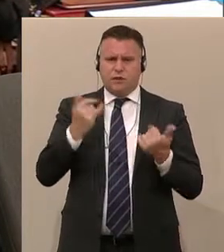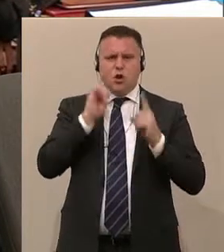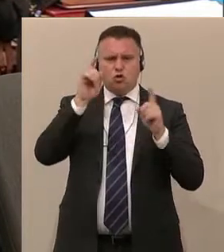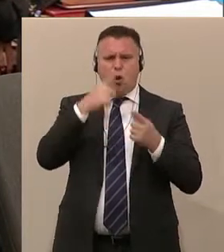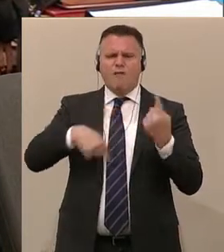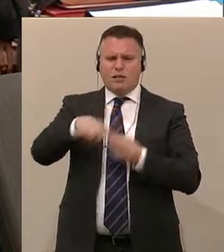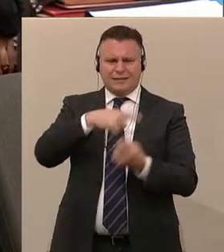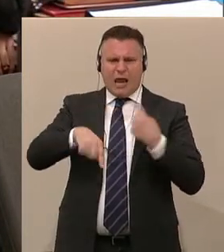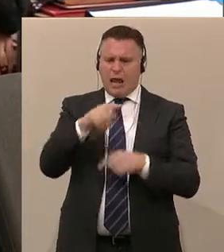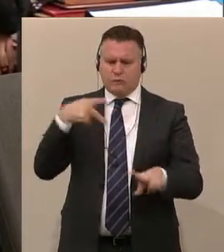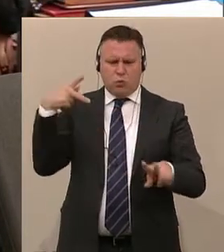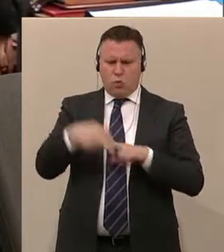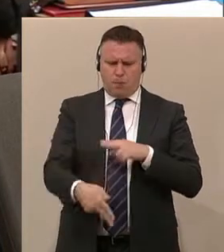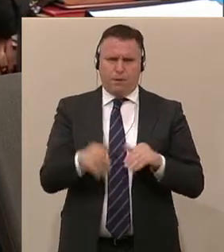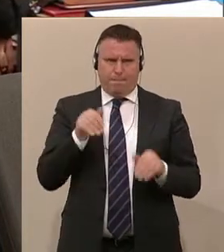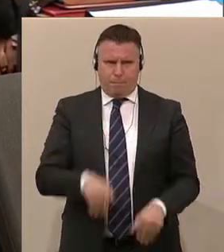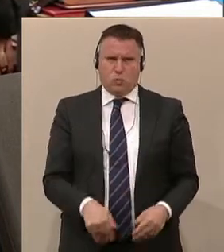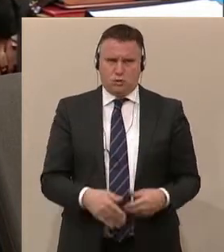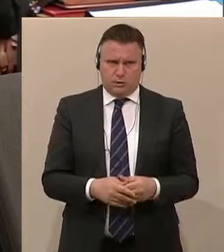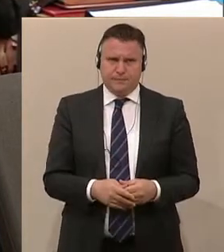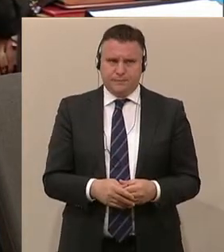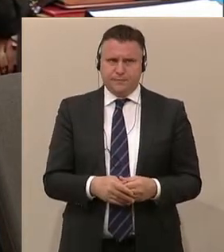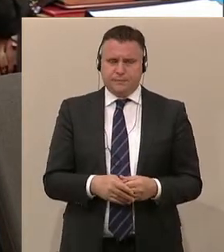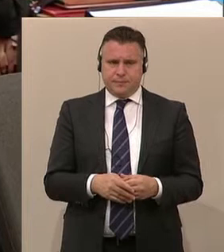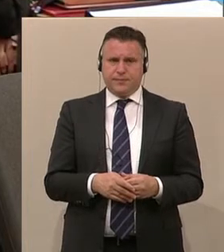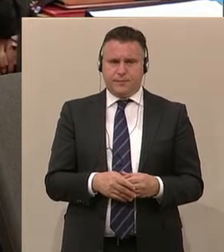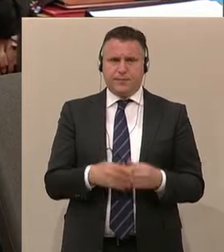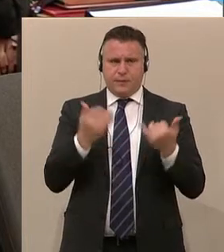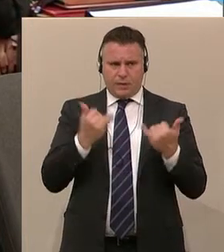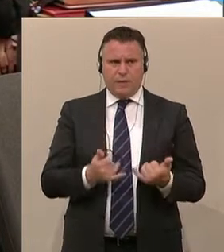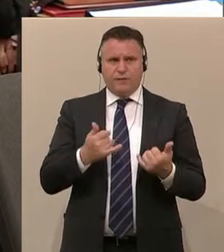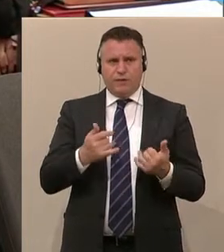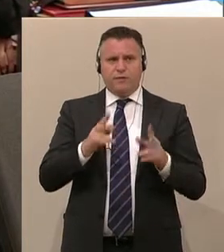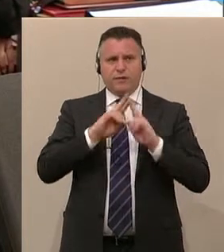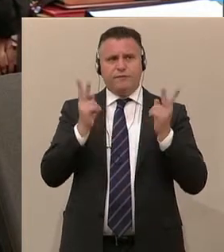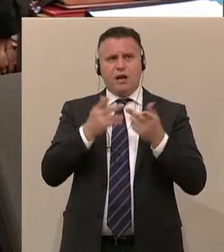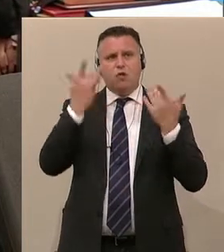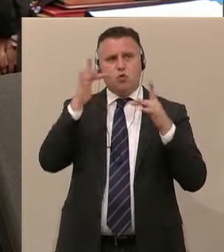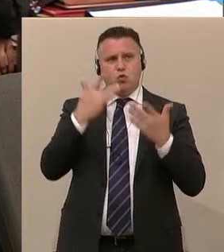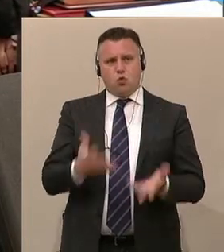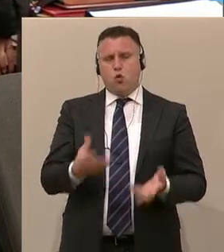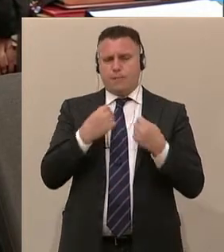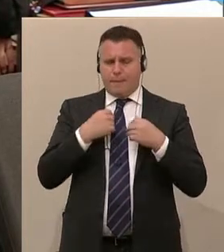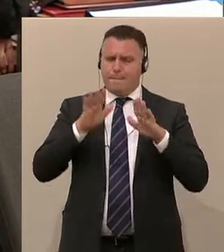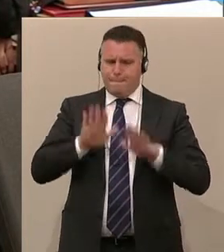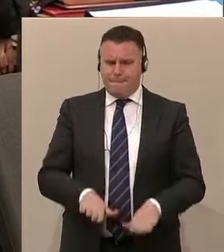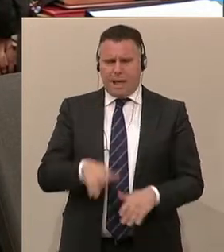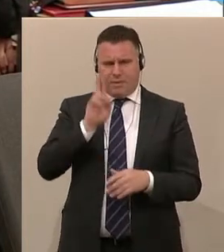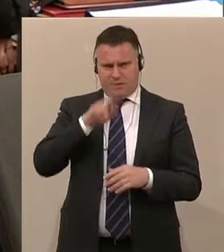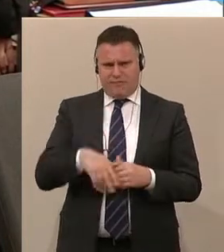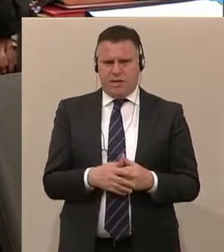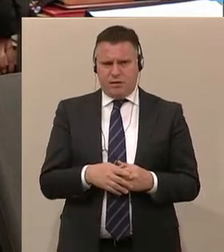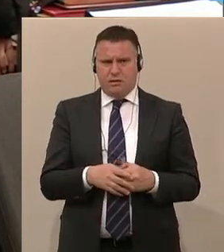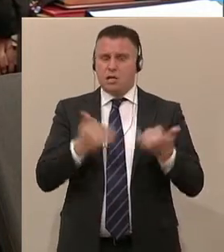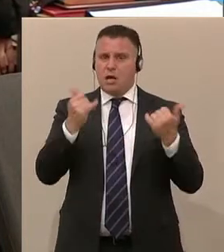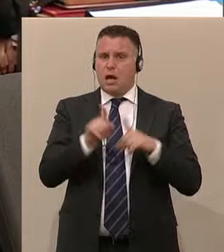wir durchbrechen, um die Möglichkeit zu wahren, dass der Weltkulturerbe-Status für Wien erhalten bleibt. Wir haben uns